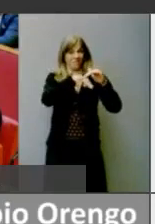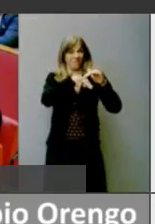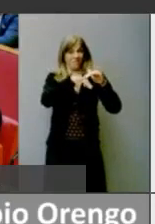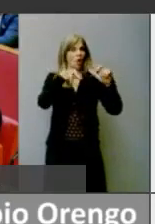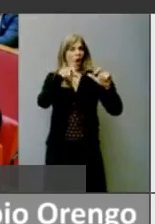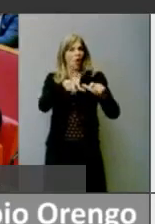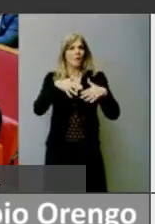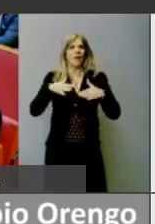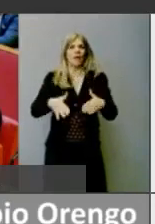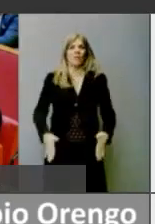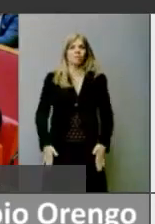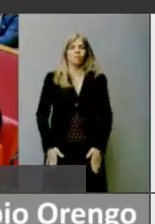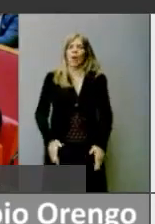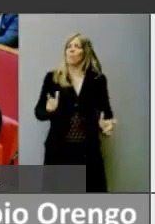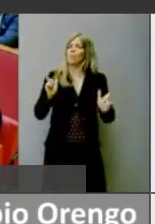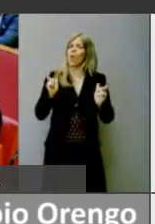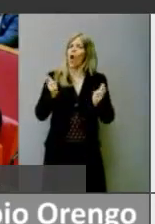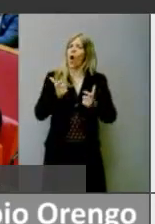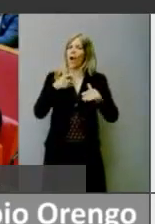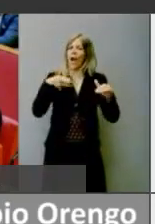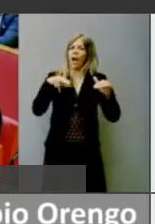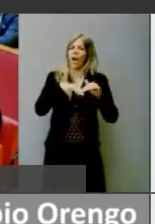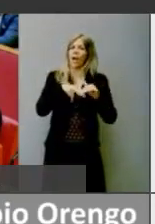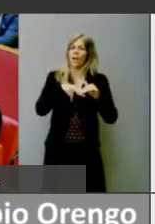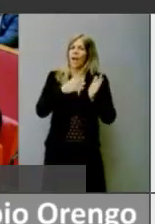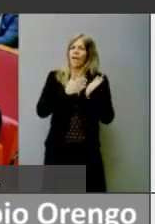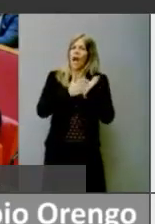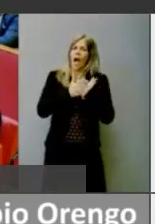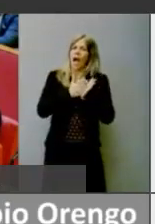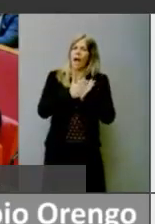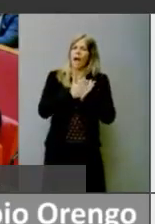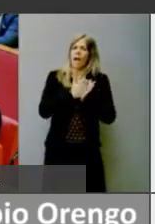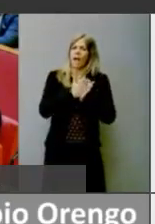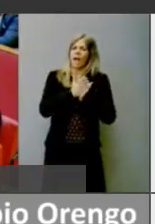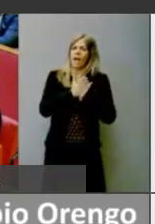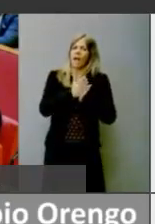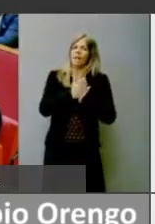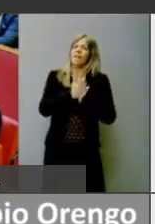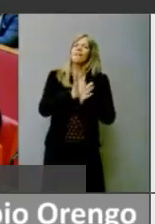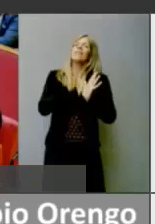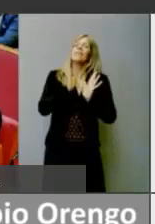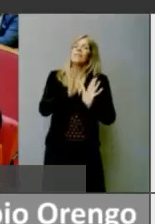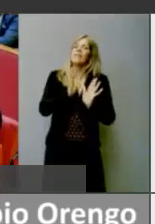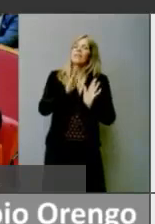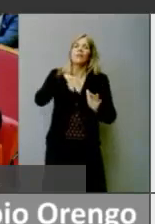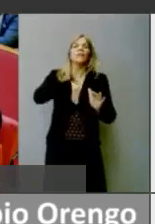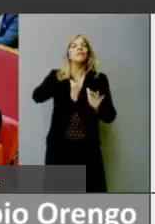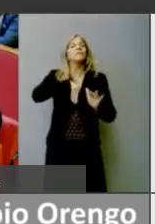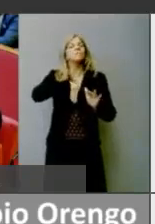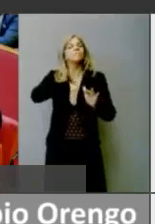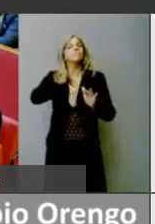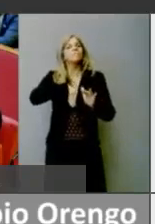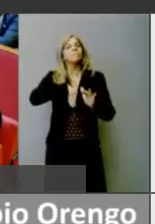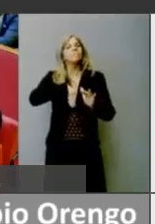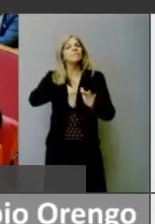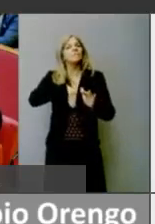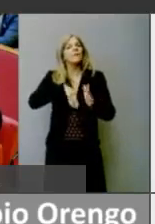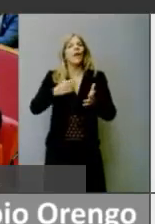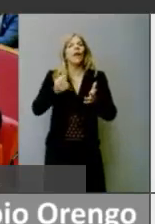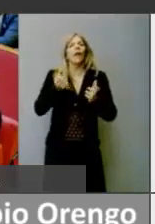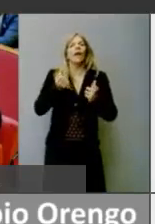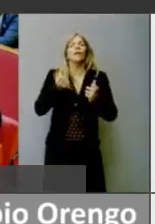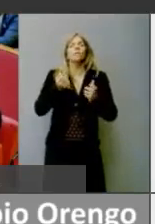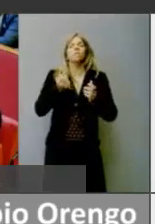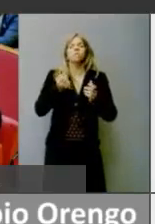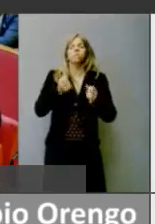vita per anni e anni e anni, eppure non aver mai perso la speranza e anche